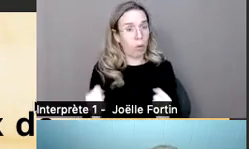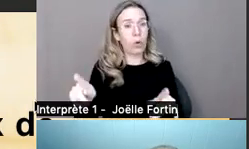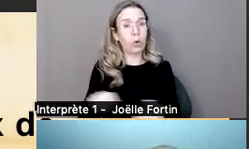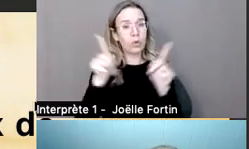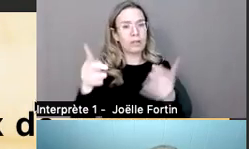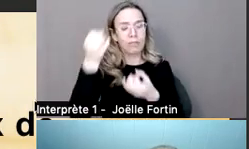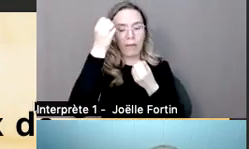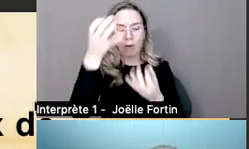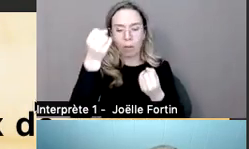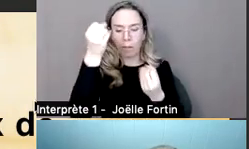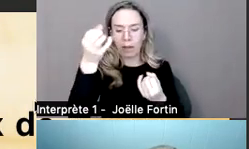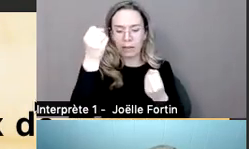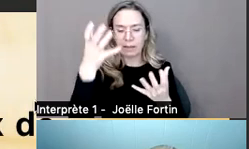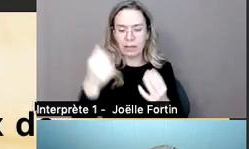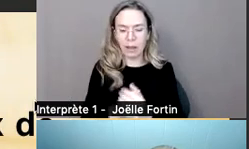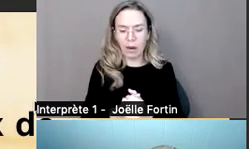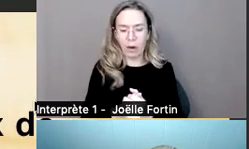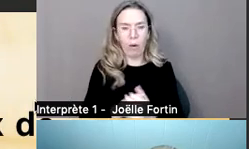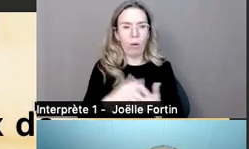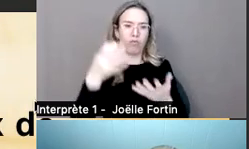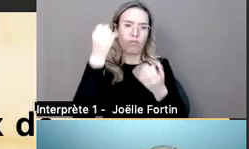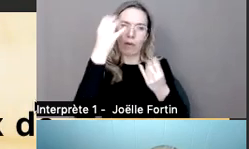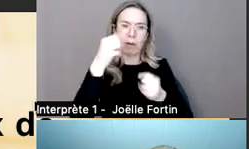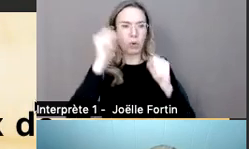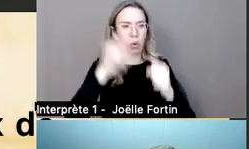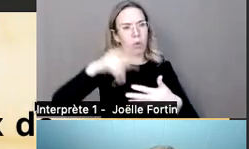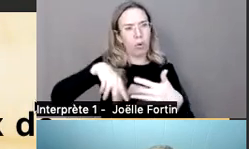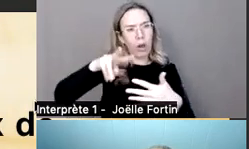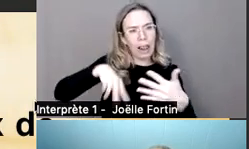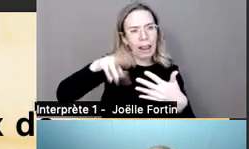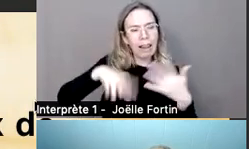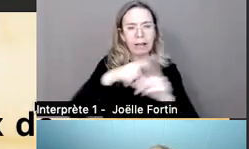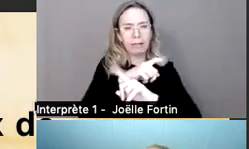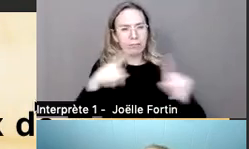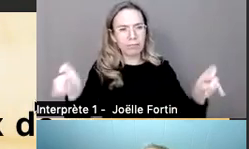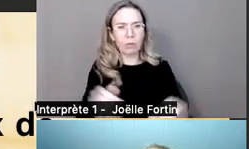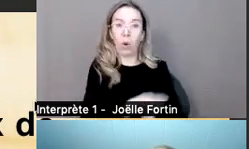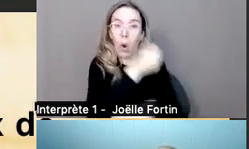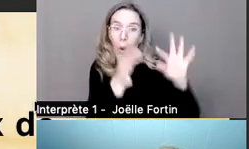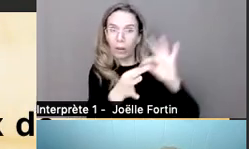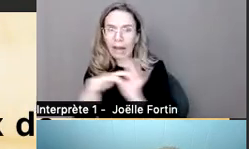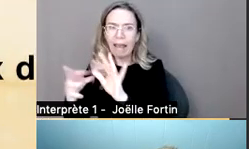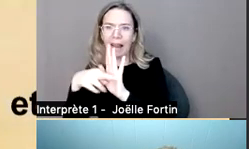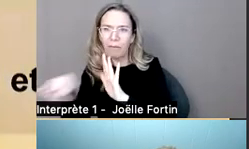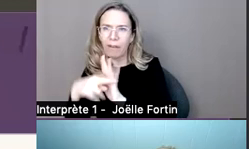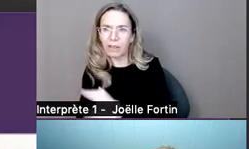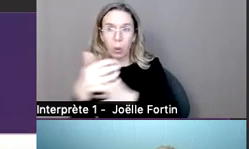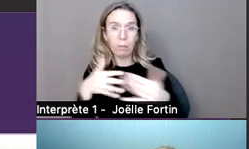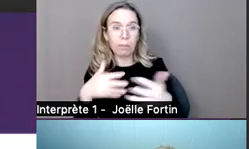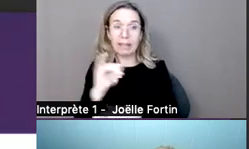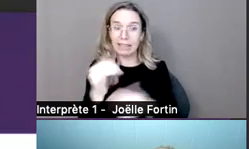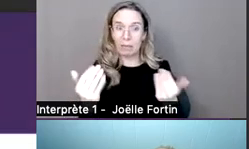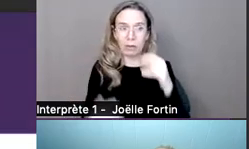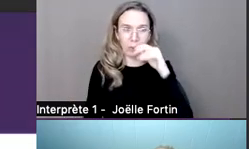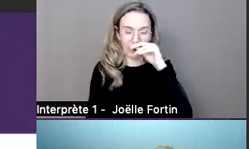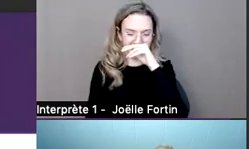informations et si vous appelez, des informations qui vous seront transférées et l'aiguillage vers d'autres services au cas où vous serez